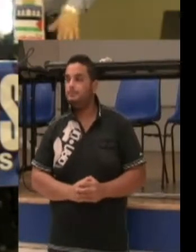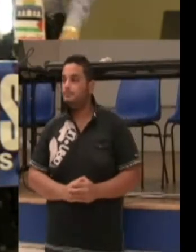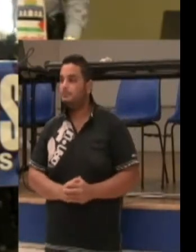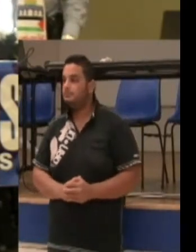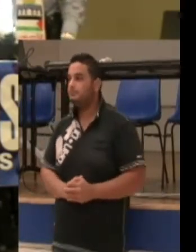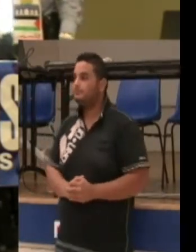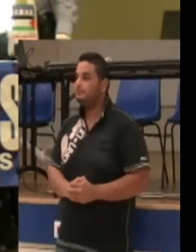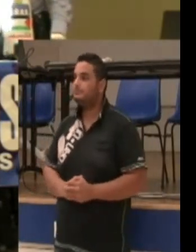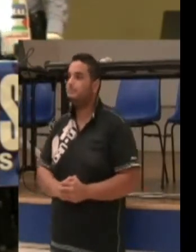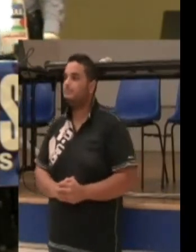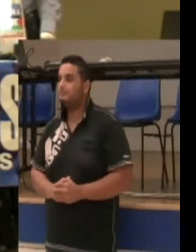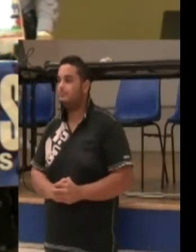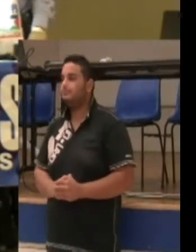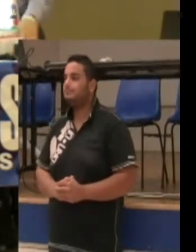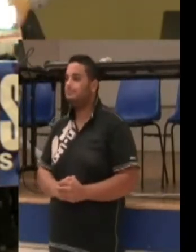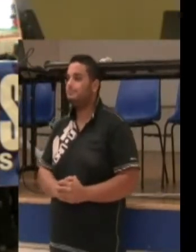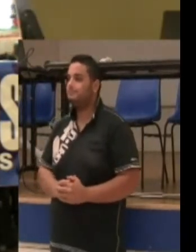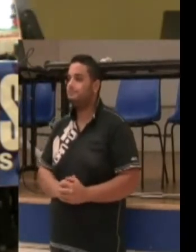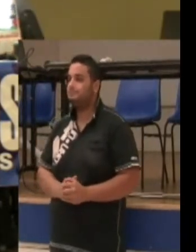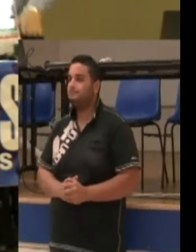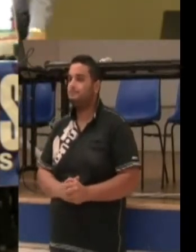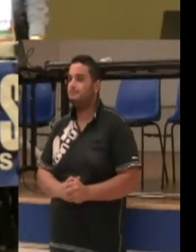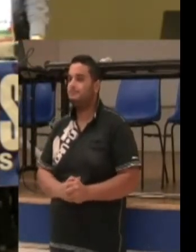de vous parler, et que Dieu,